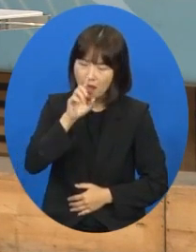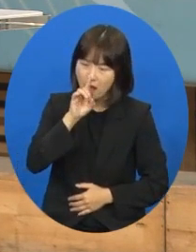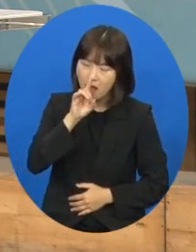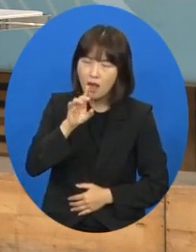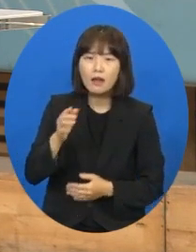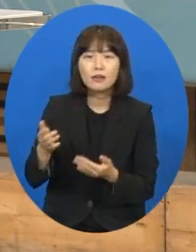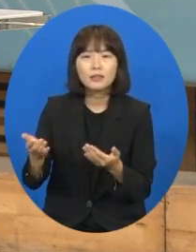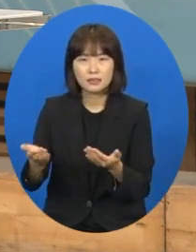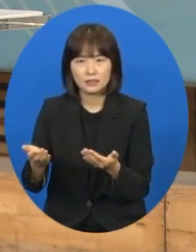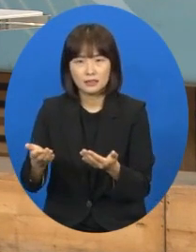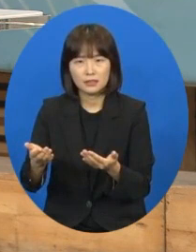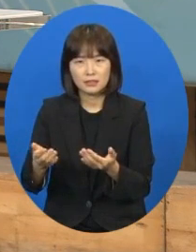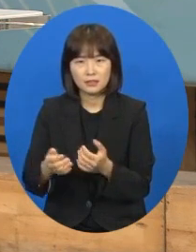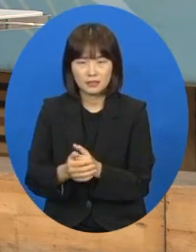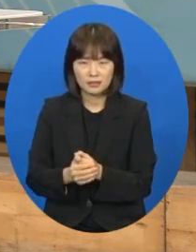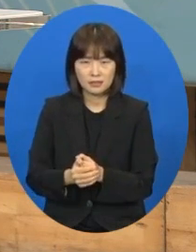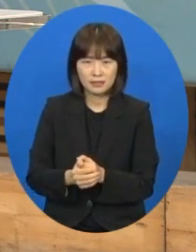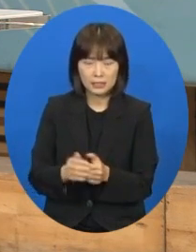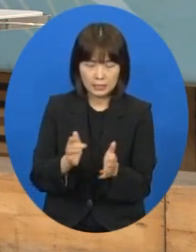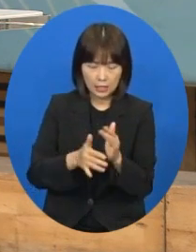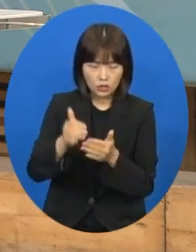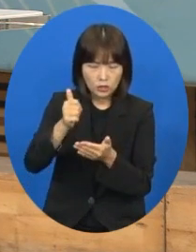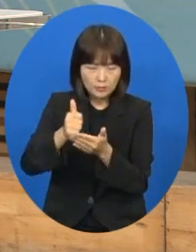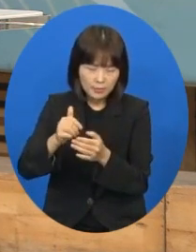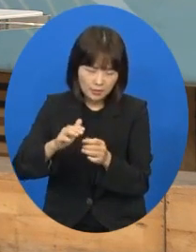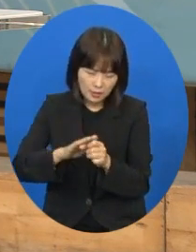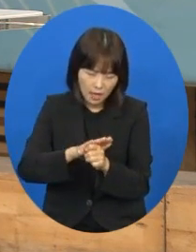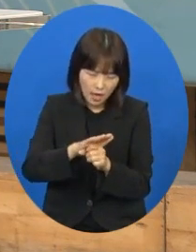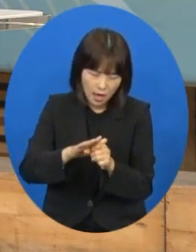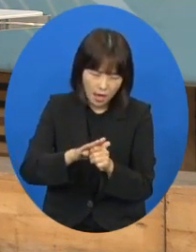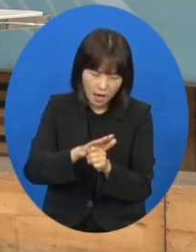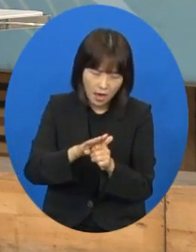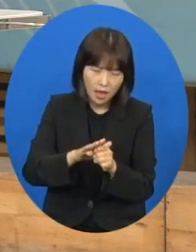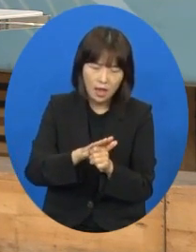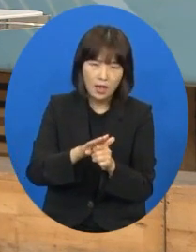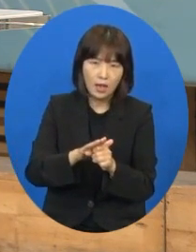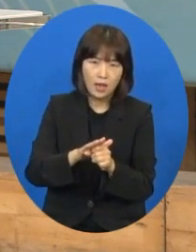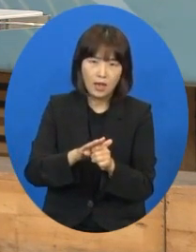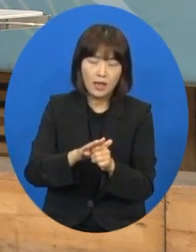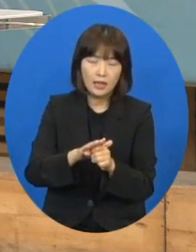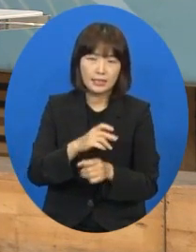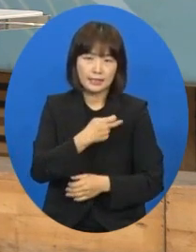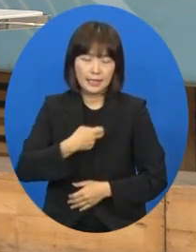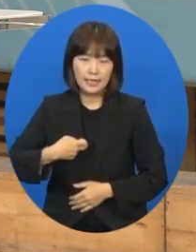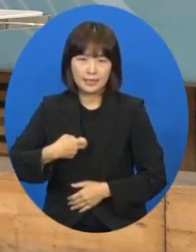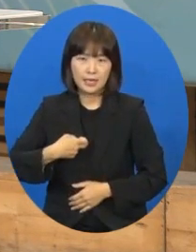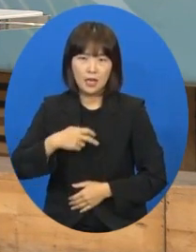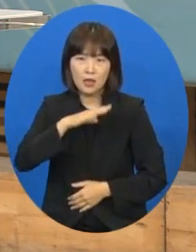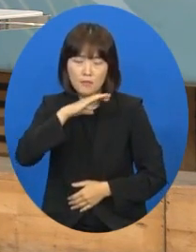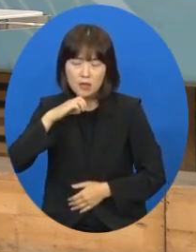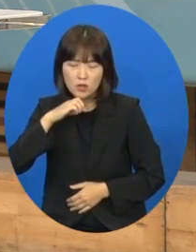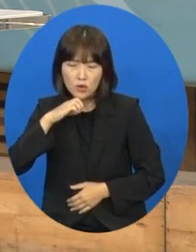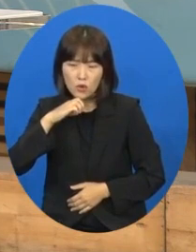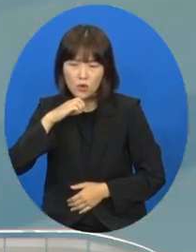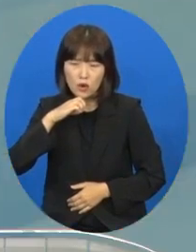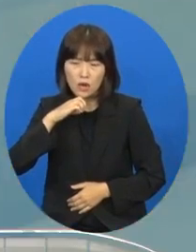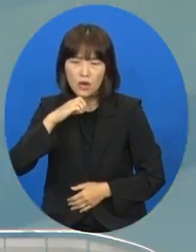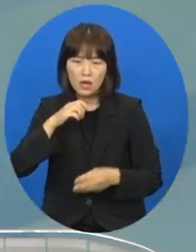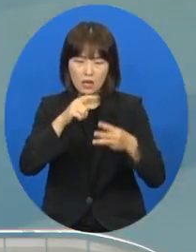일이 예수님이 사랑하셨던 제자 베드로로부터 세 번이나 부인을 당하신